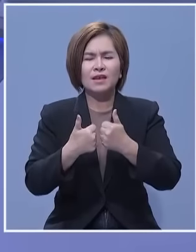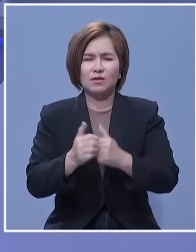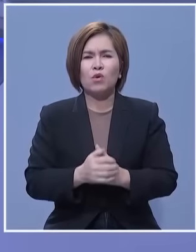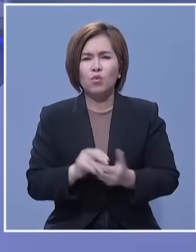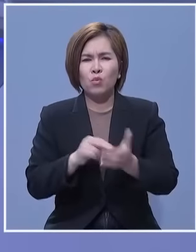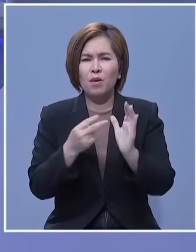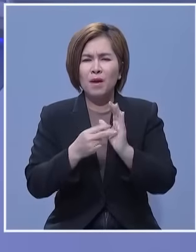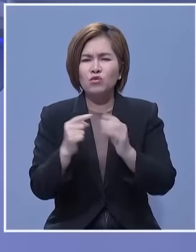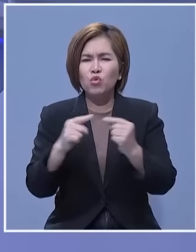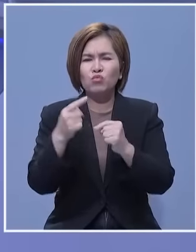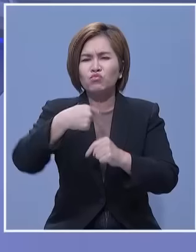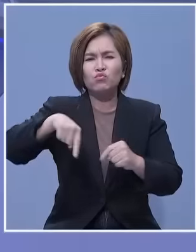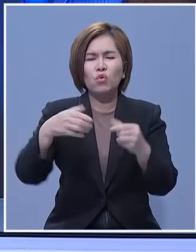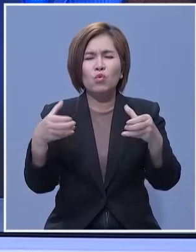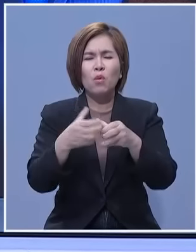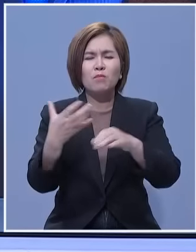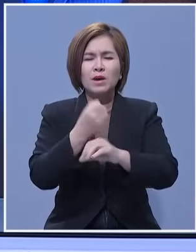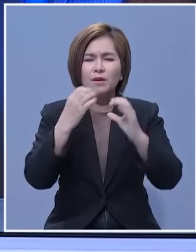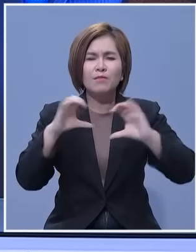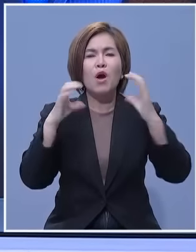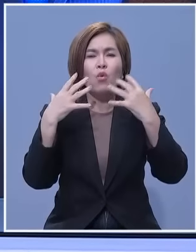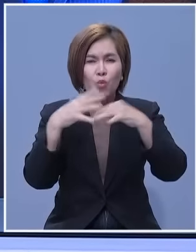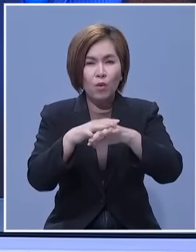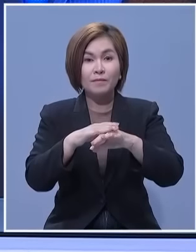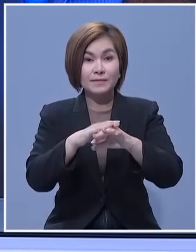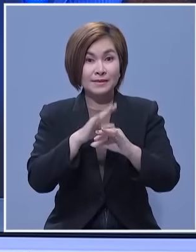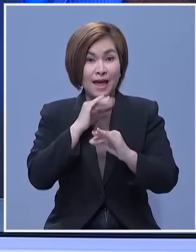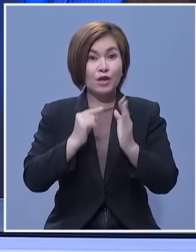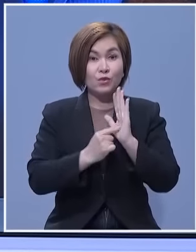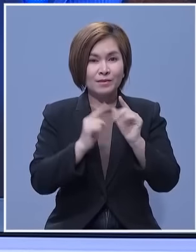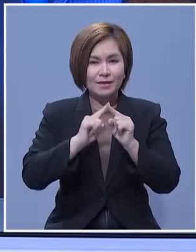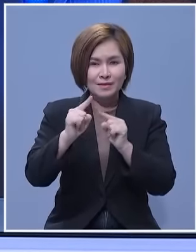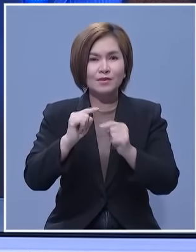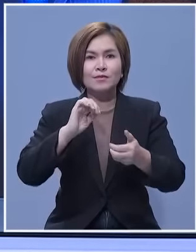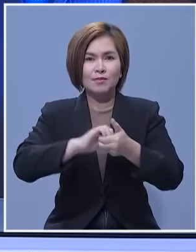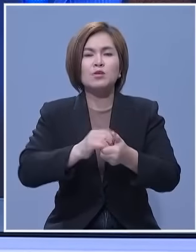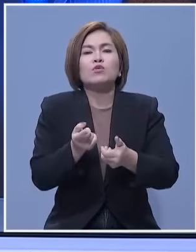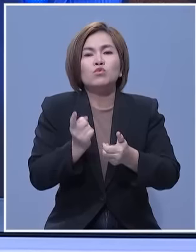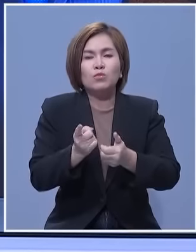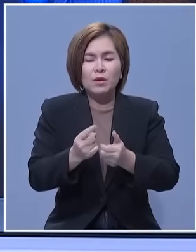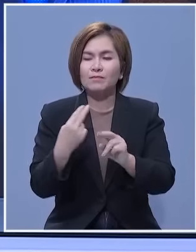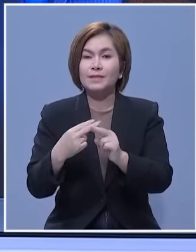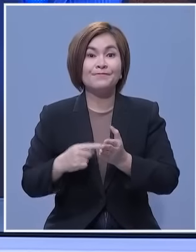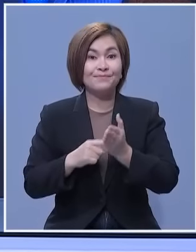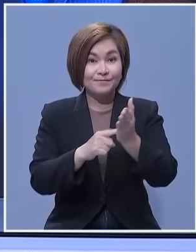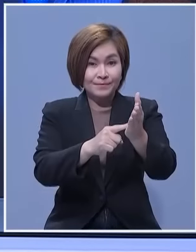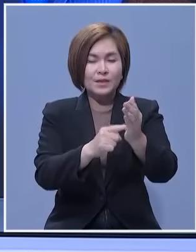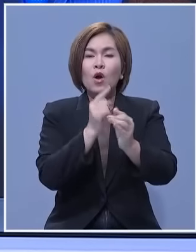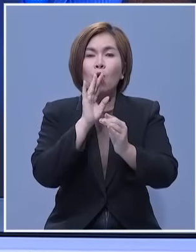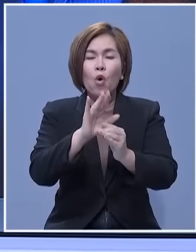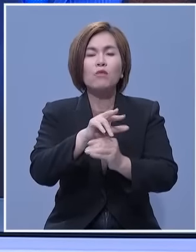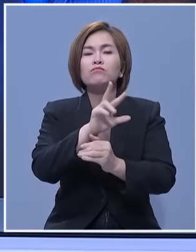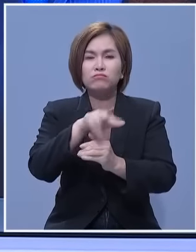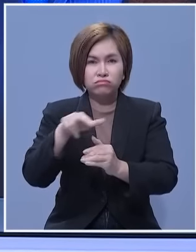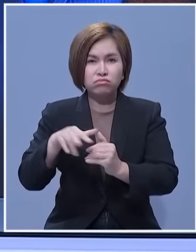ง่ายๆอืคือถ้าตอนนี้พรรคร่วมเดิมยังจับมือกันแน่นแล้วมีการเสนอชื่อแคนดิตของพรรค